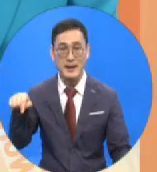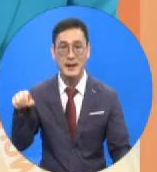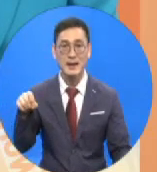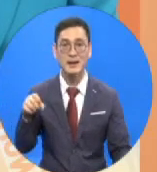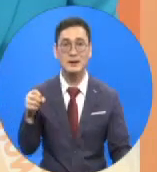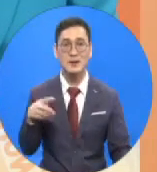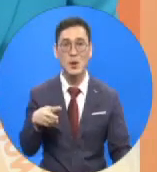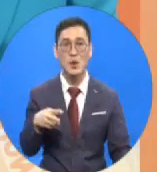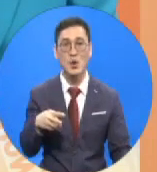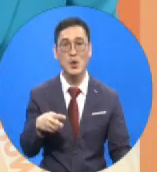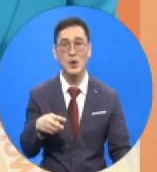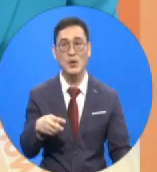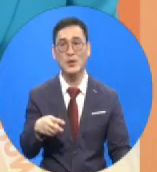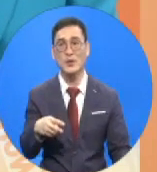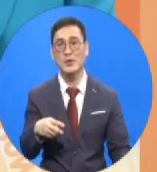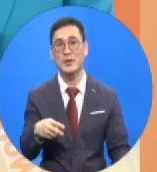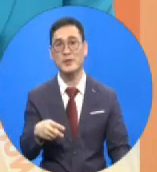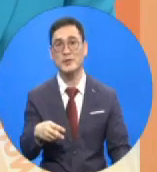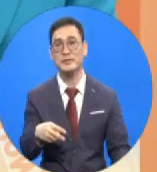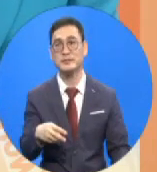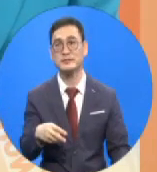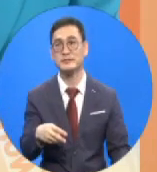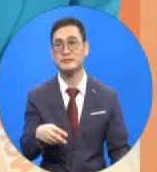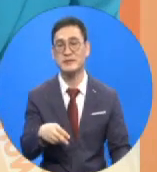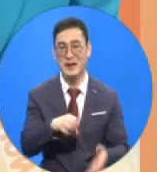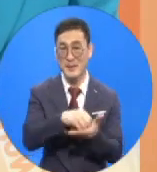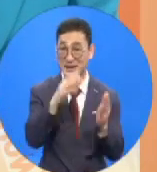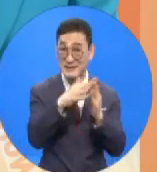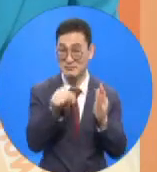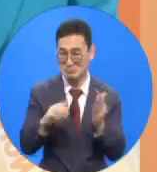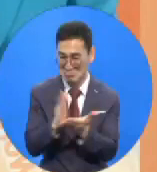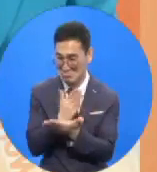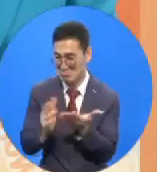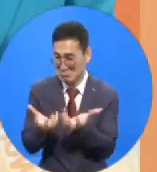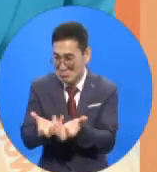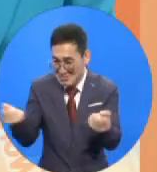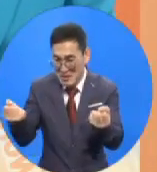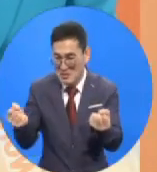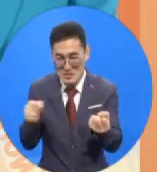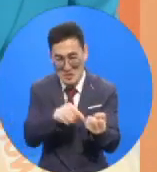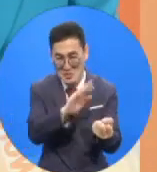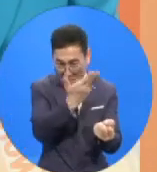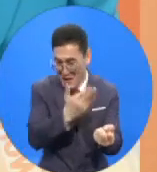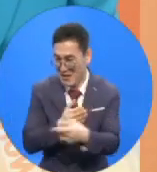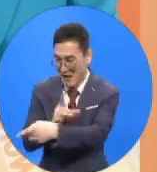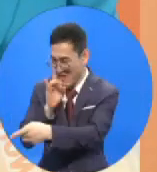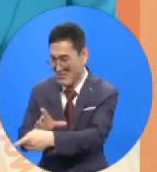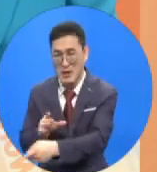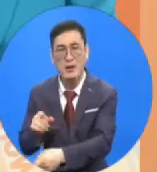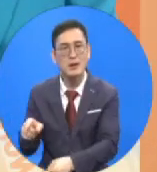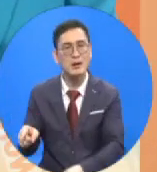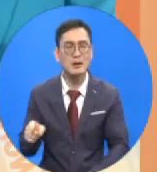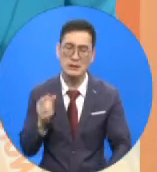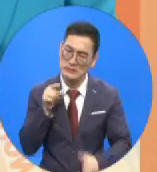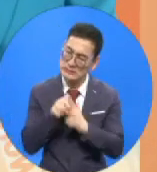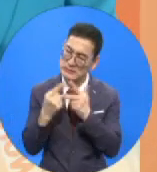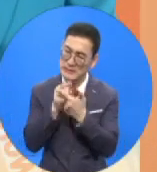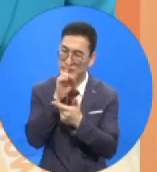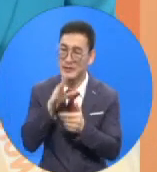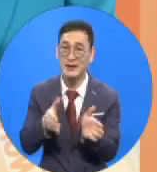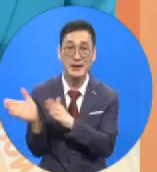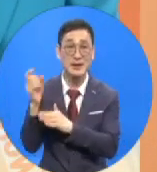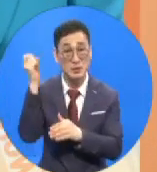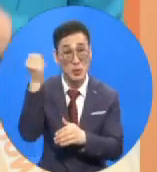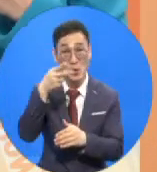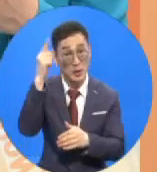하고 조금 차이를 두는 것도 조금 악 저는 이해가 조금 더 실신 함께 필요도 생각하고요 한가지 이제 미용실 같은 경우도 좀